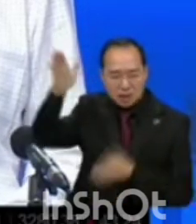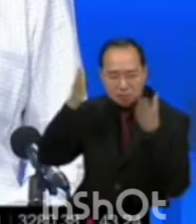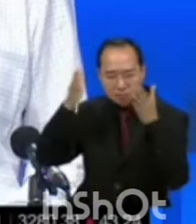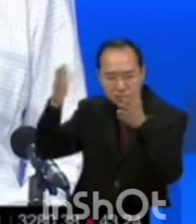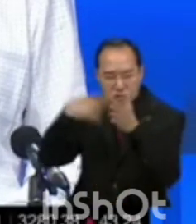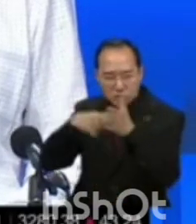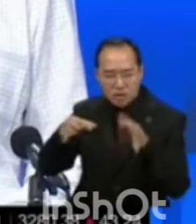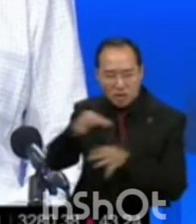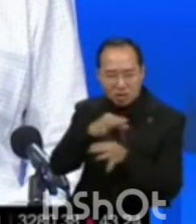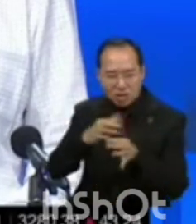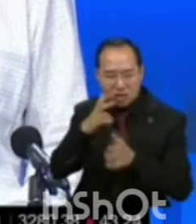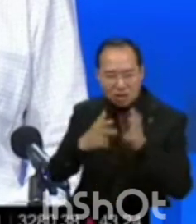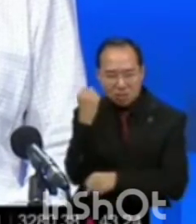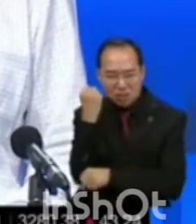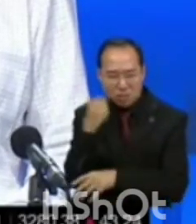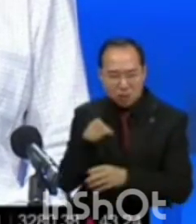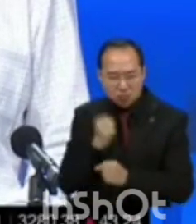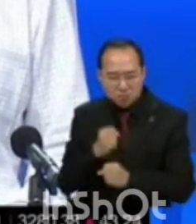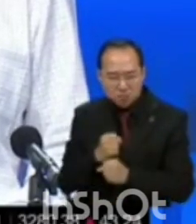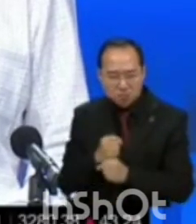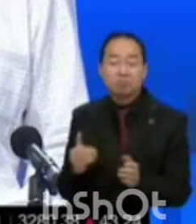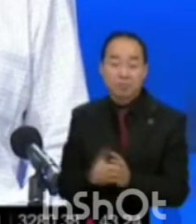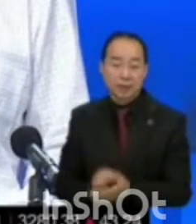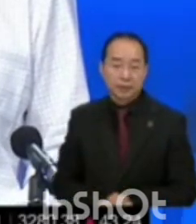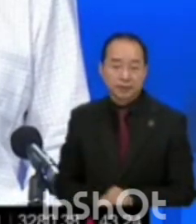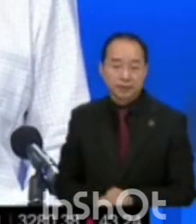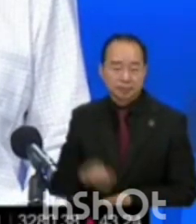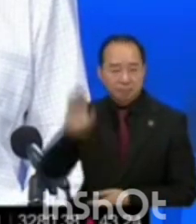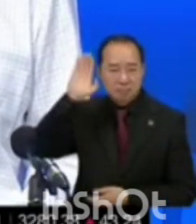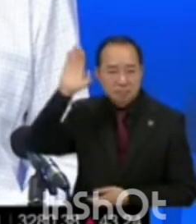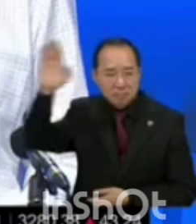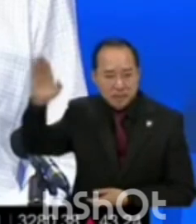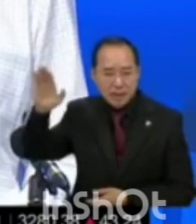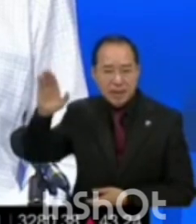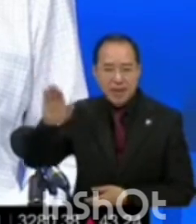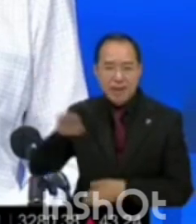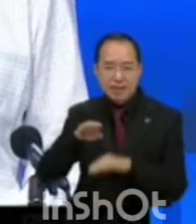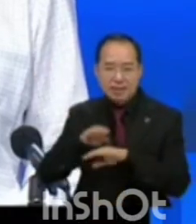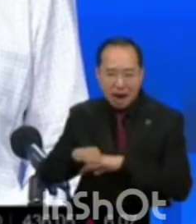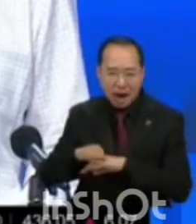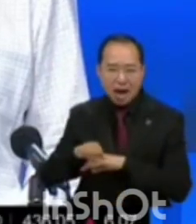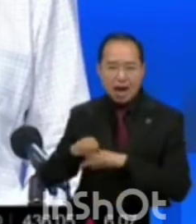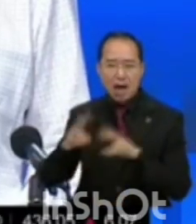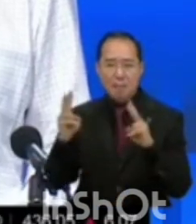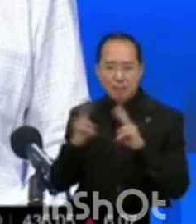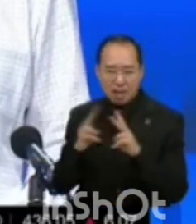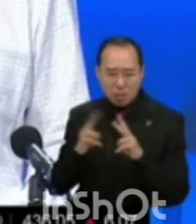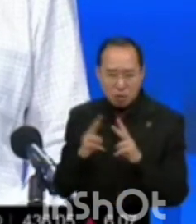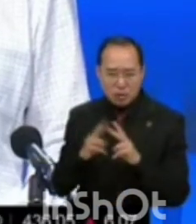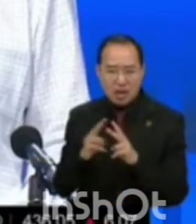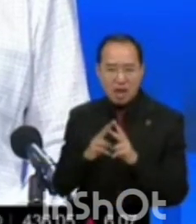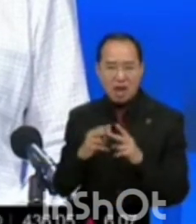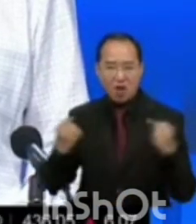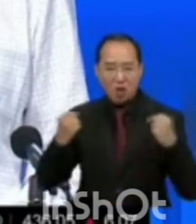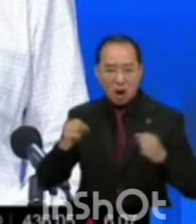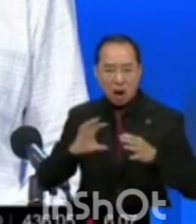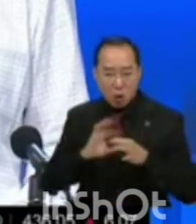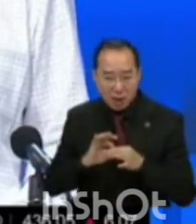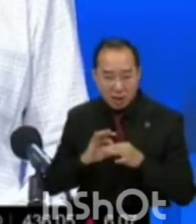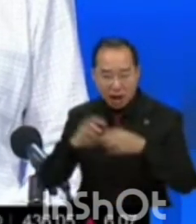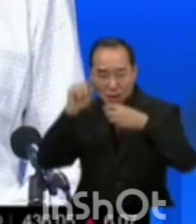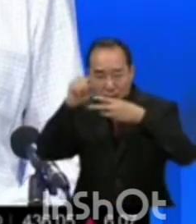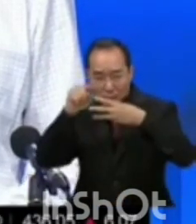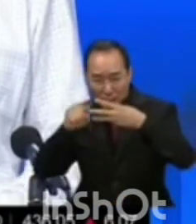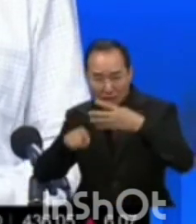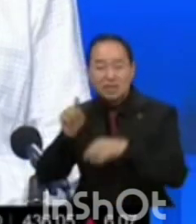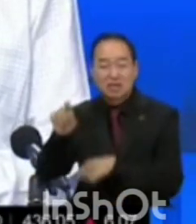산업의 틀을 그 당시에 시작했었습니다. 미래 전략 산업이라 해서 미래차, 반도체, 바이오 헬스 그것들이